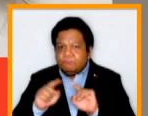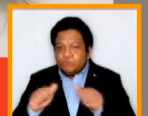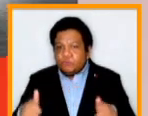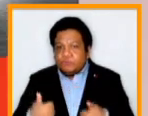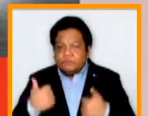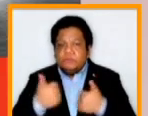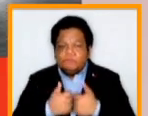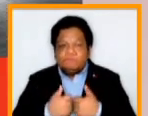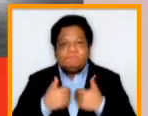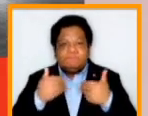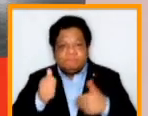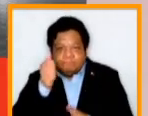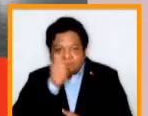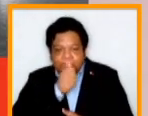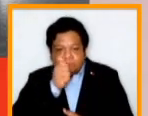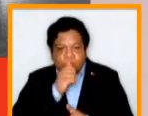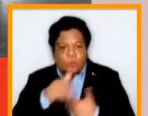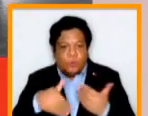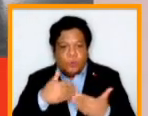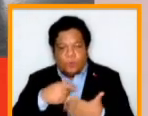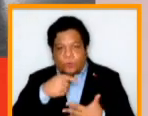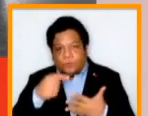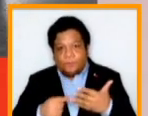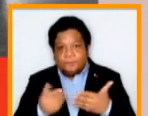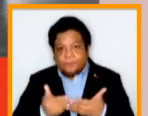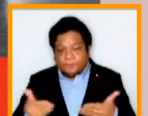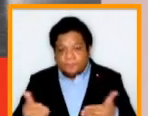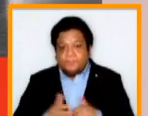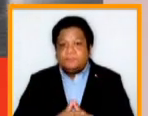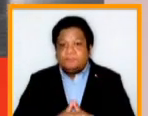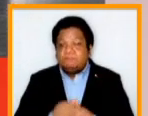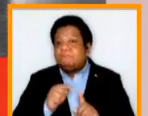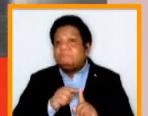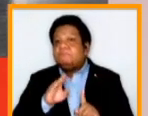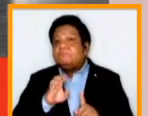lahat ng bagay. Thankful naman si Bettina at may kuryente na sila ngayon! Yay!